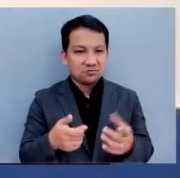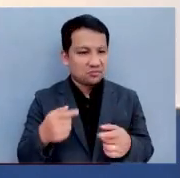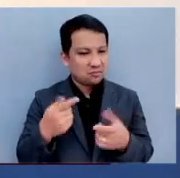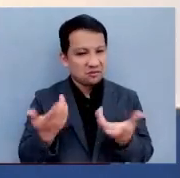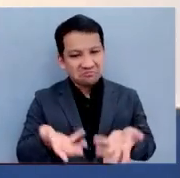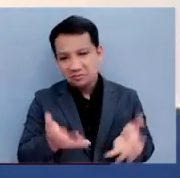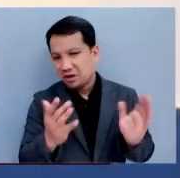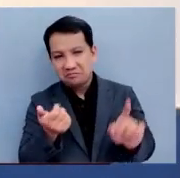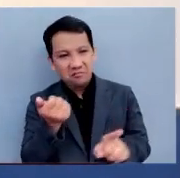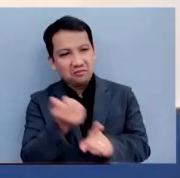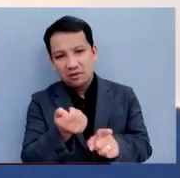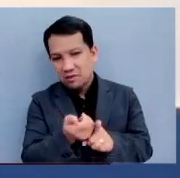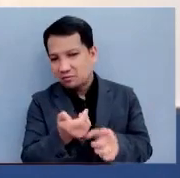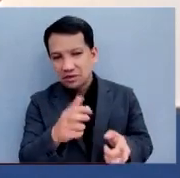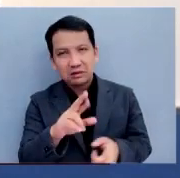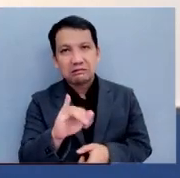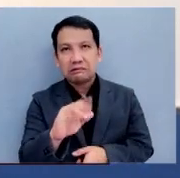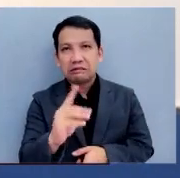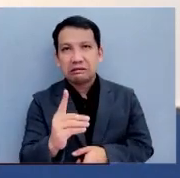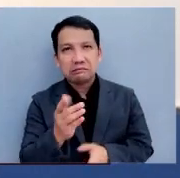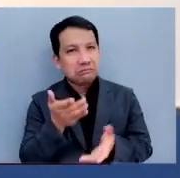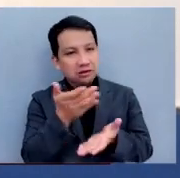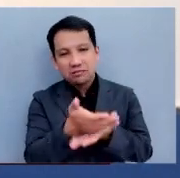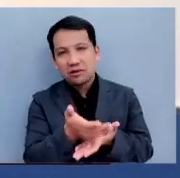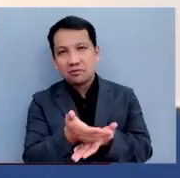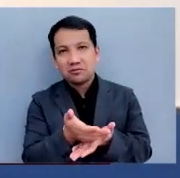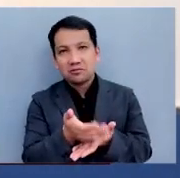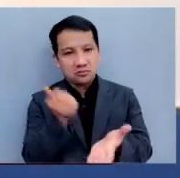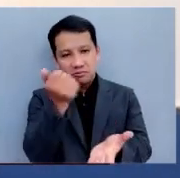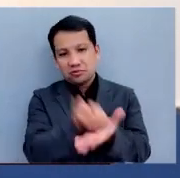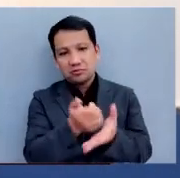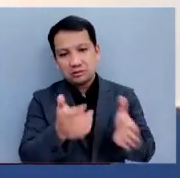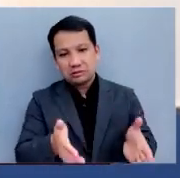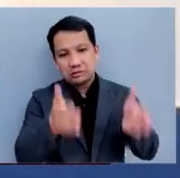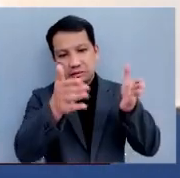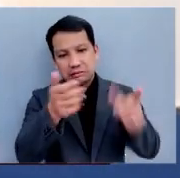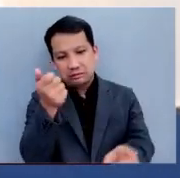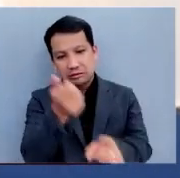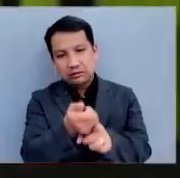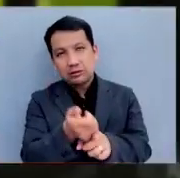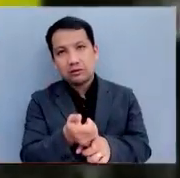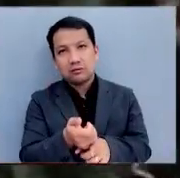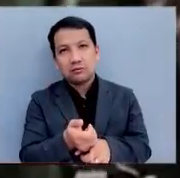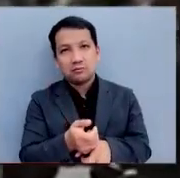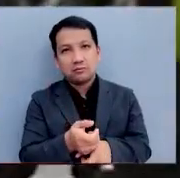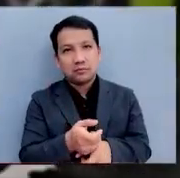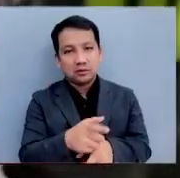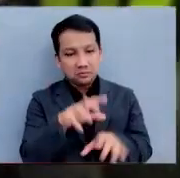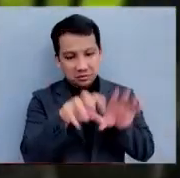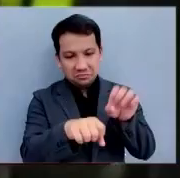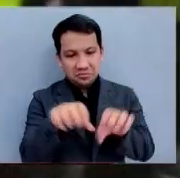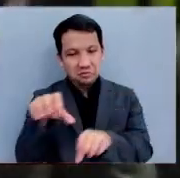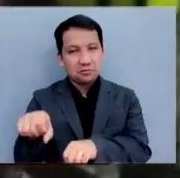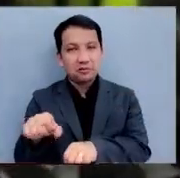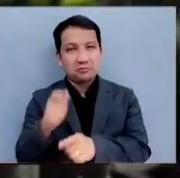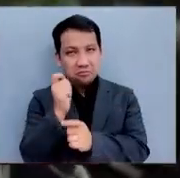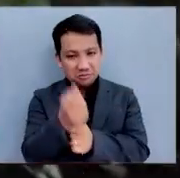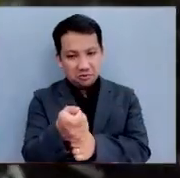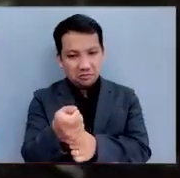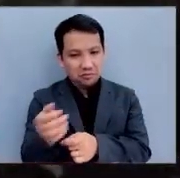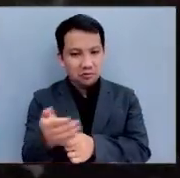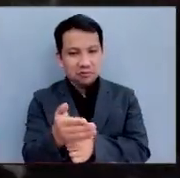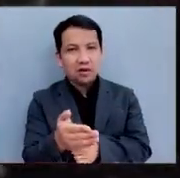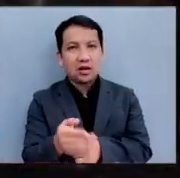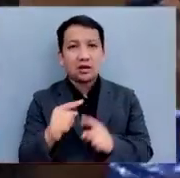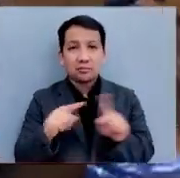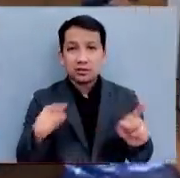Ganon. They just went there. Pumasok na sila. Para nangingisda. Nauna nang iginiit ng PNP na lehitimo